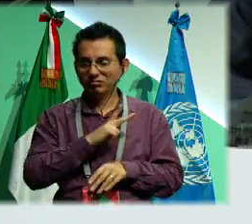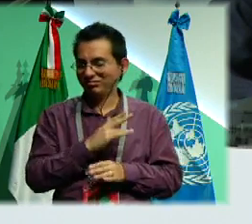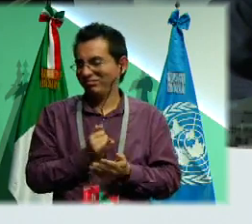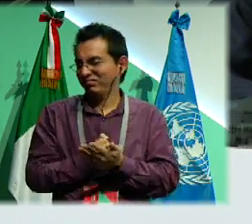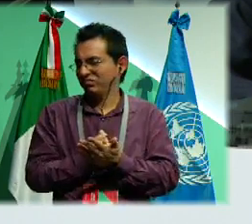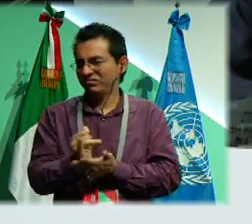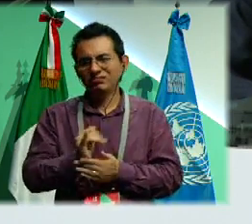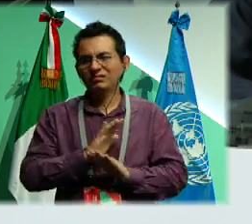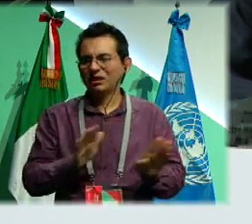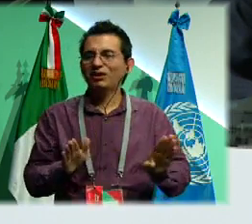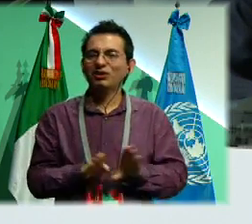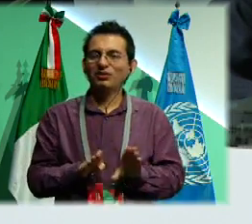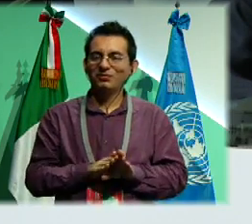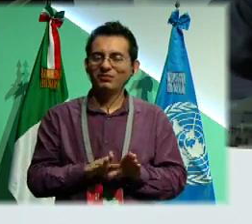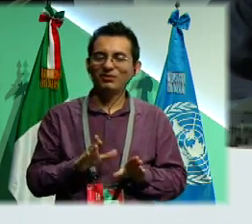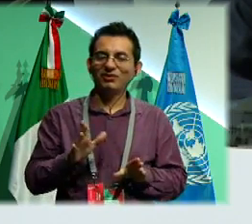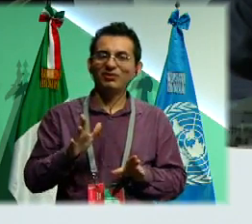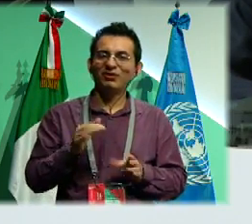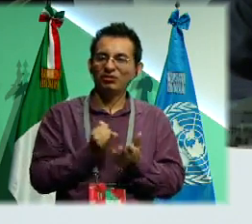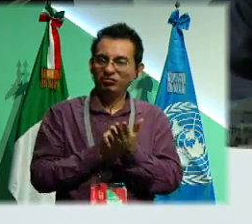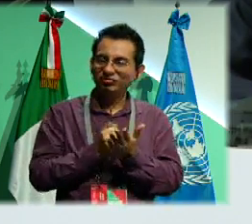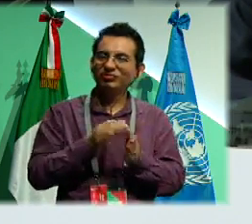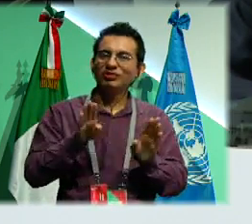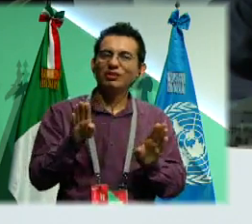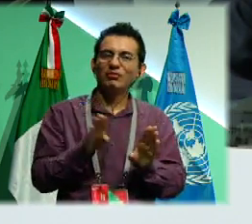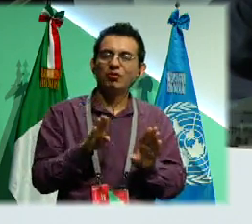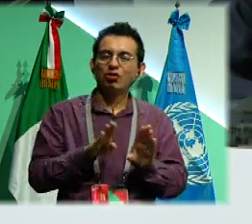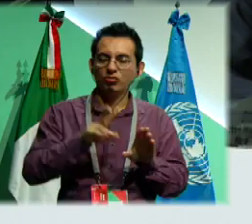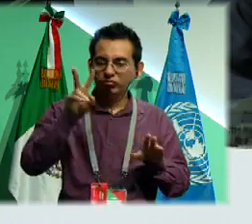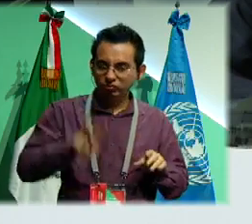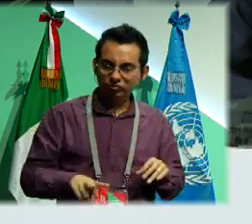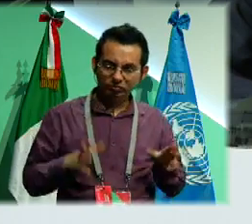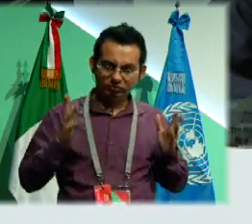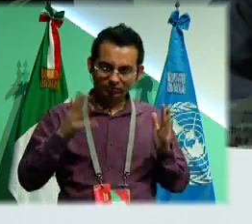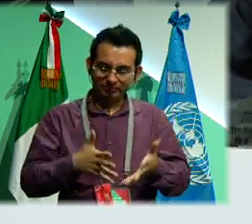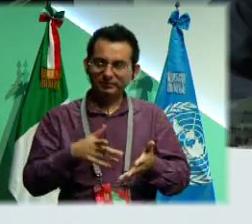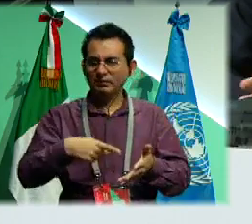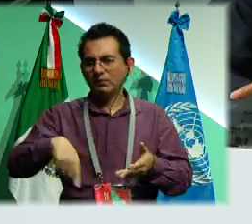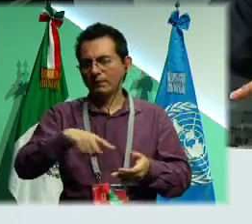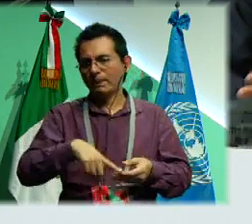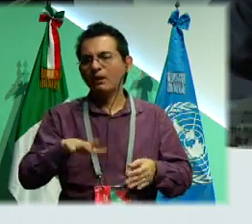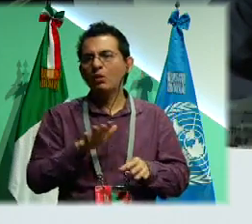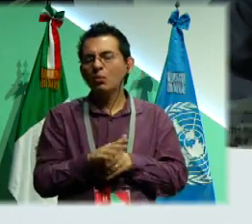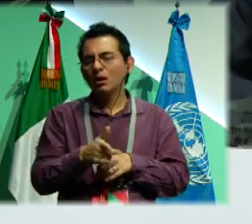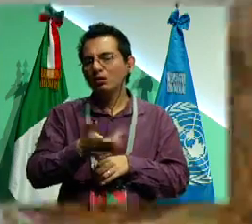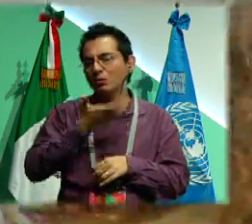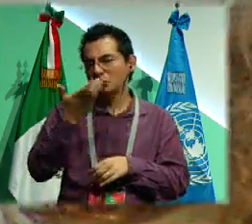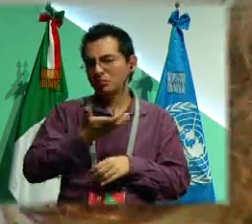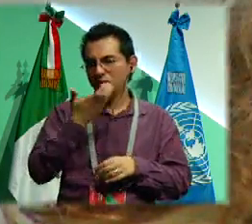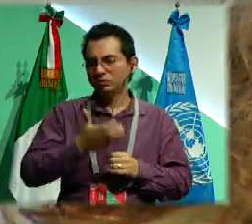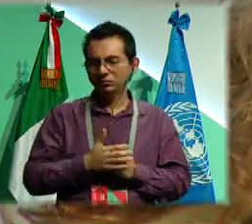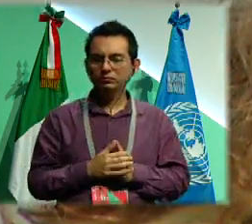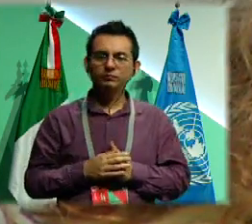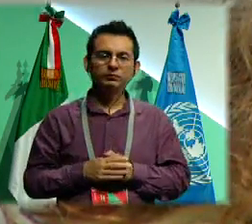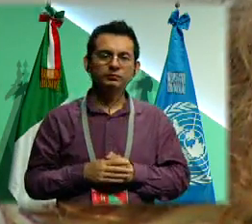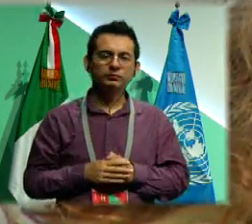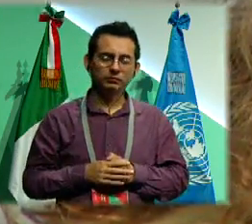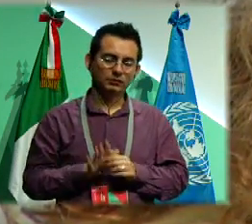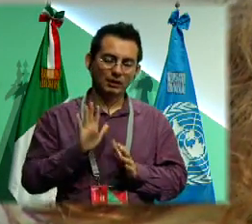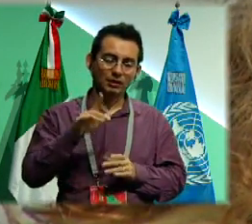gouvernements pour l'intérêt national. Et dans cette